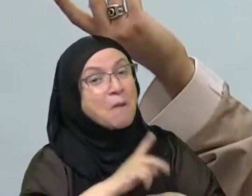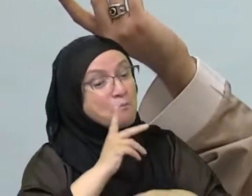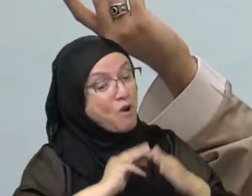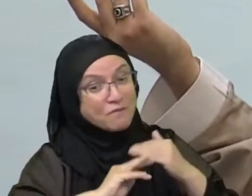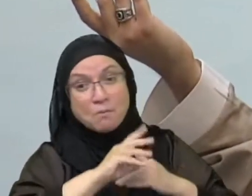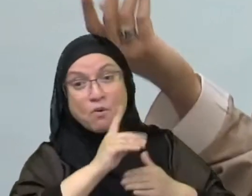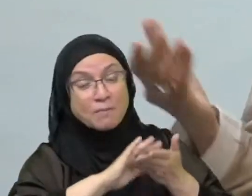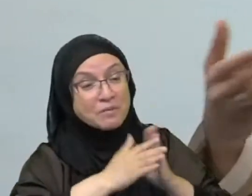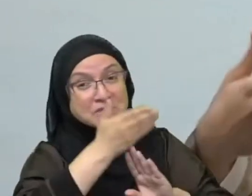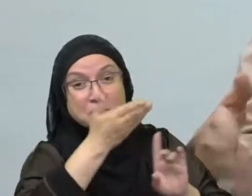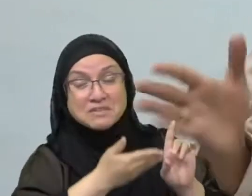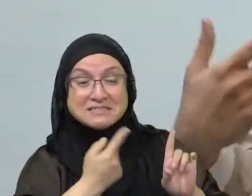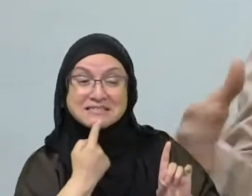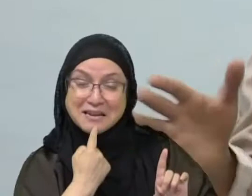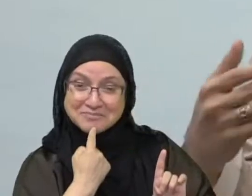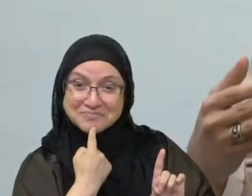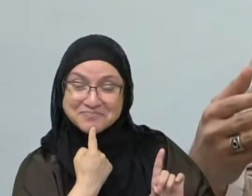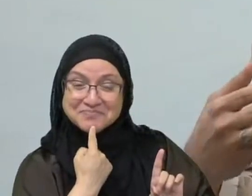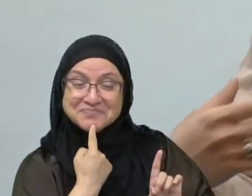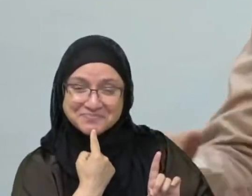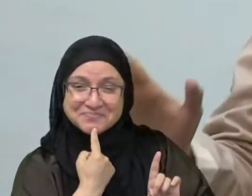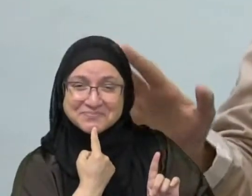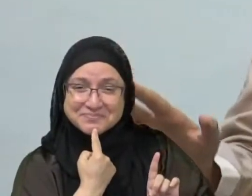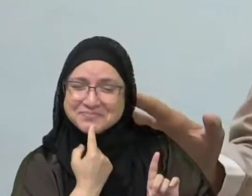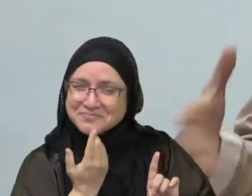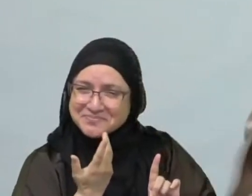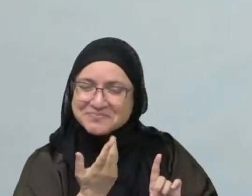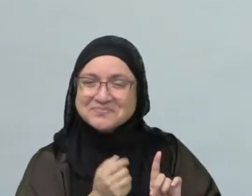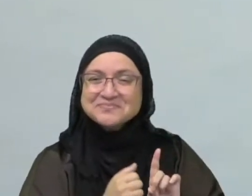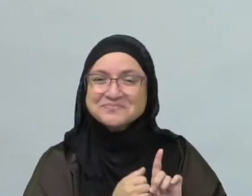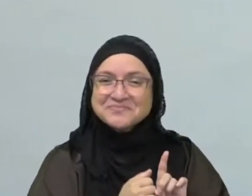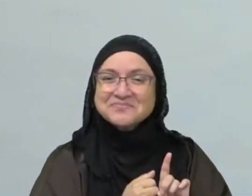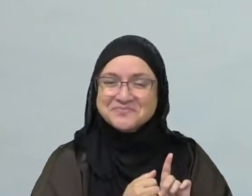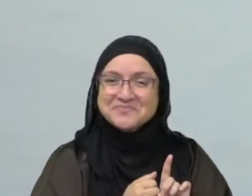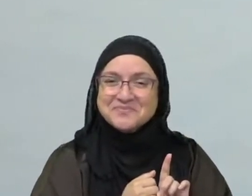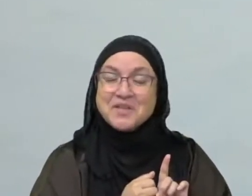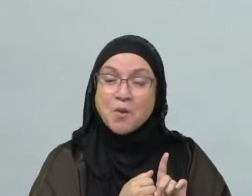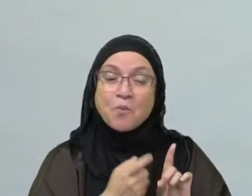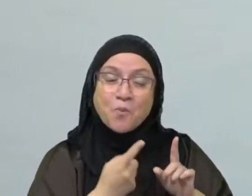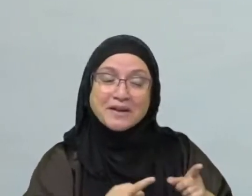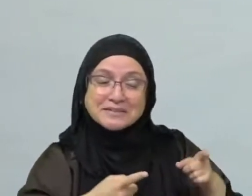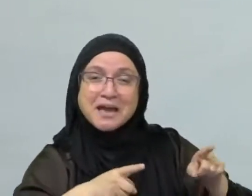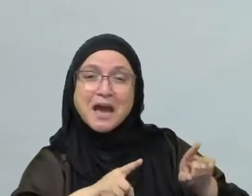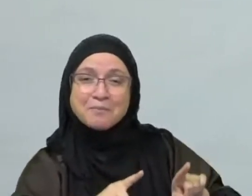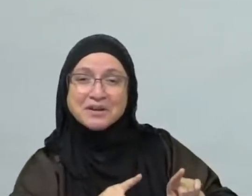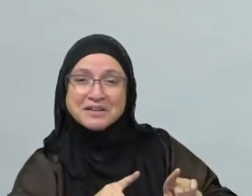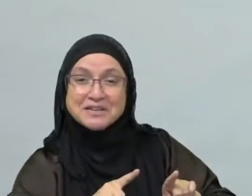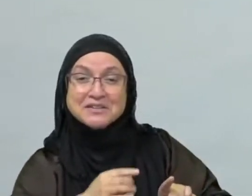الْجَنَّةِ Your dead ones are in the fire. Our dead ones are in paradise.